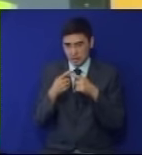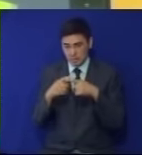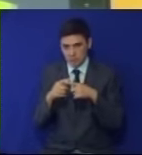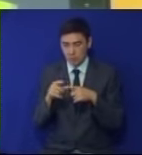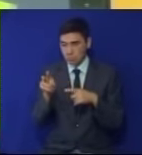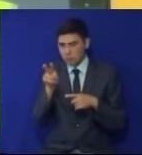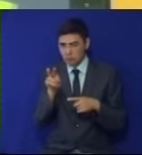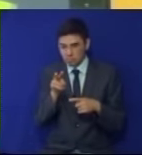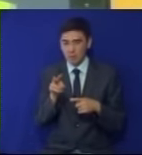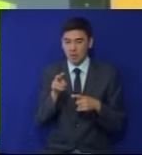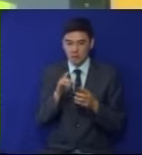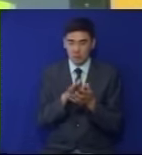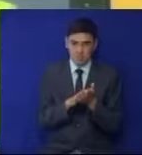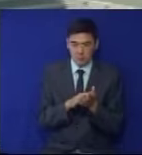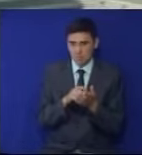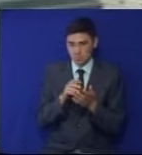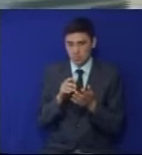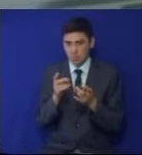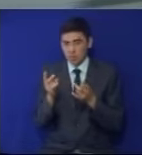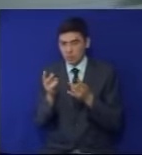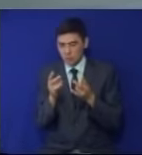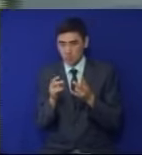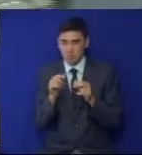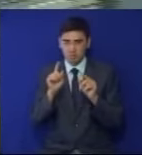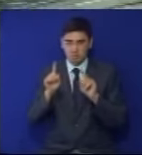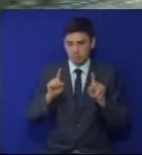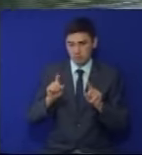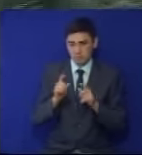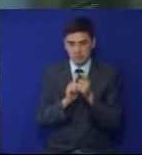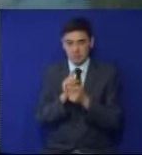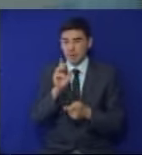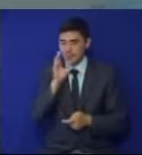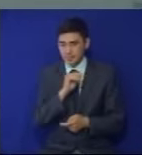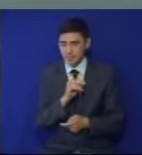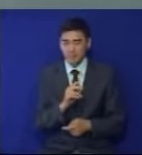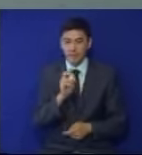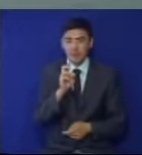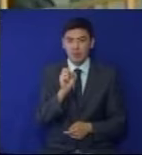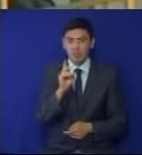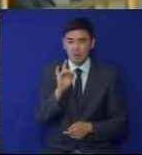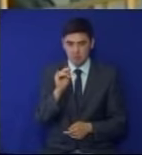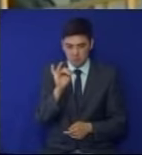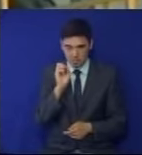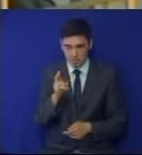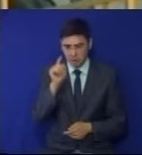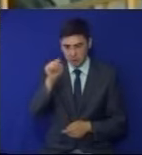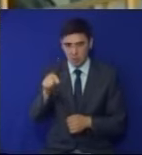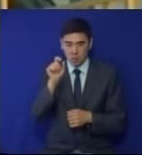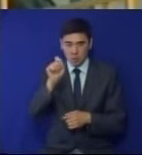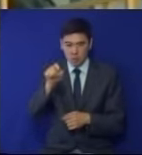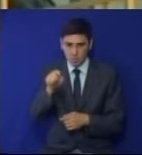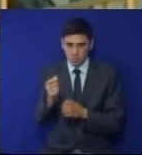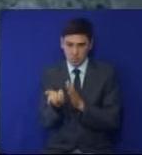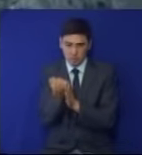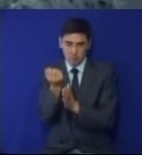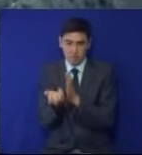параметрлерін бақылап, олардың мәнін өзгерте алады. Айта кетерлігі, Бақыршықтағы кен асыл металды қазып алудағы өте күрделі